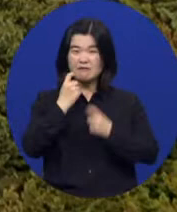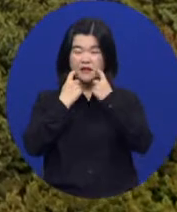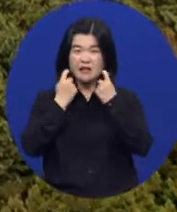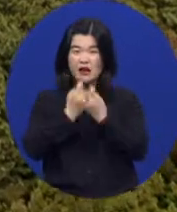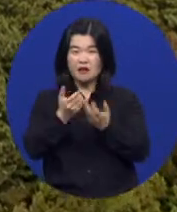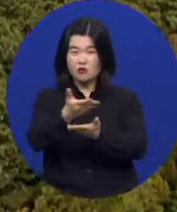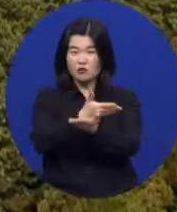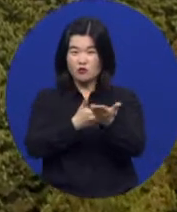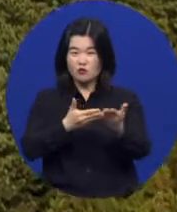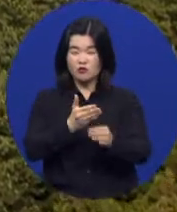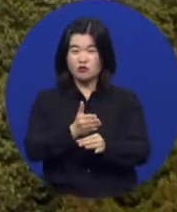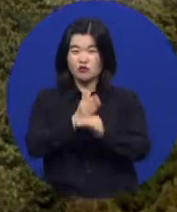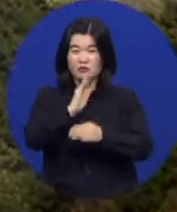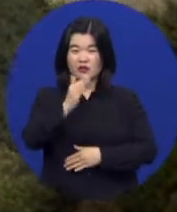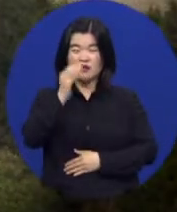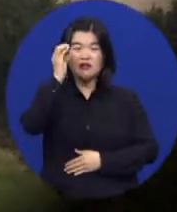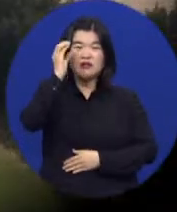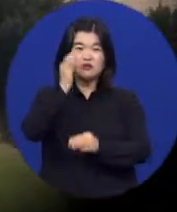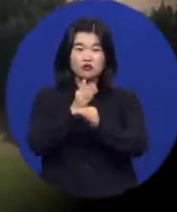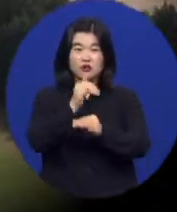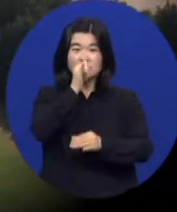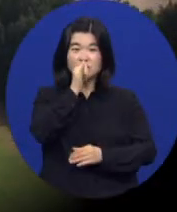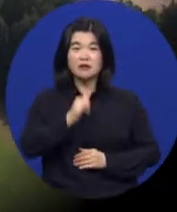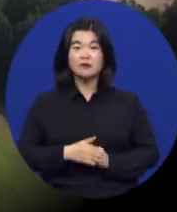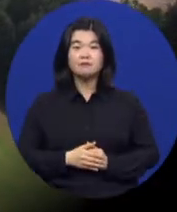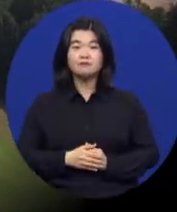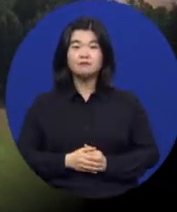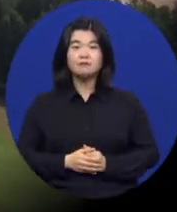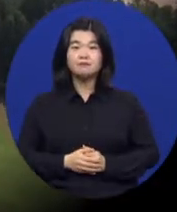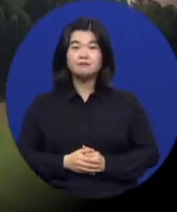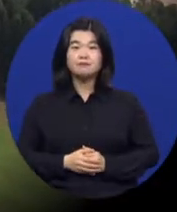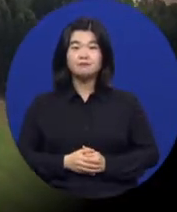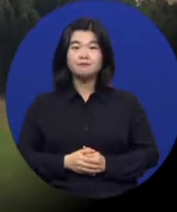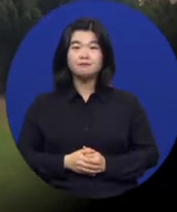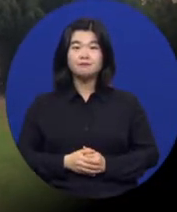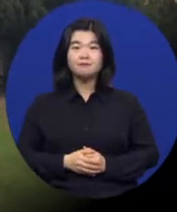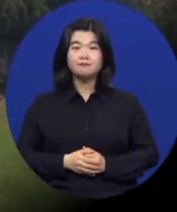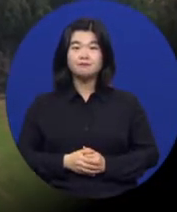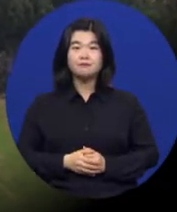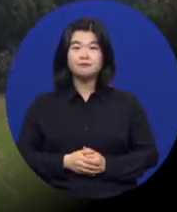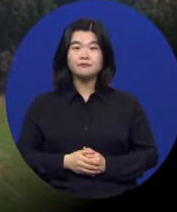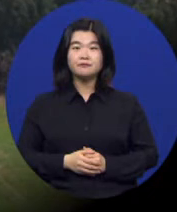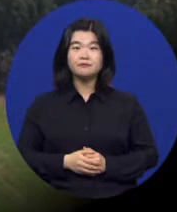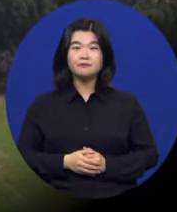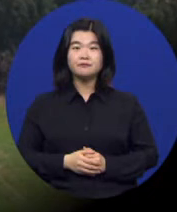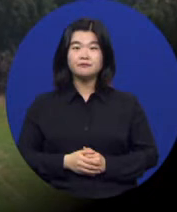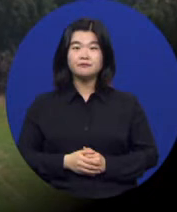민간교류의 거점이 될 것으로 기대되고 있습니다. MBC 뉴스 김항섭입니다.